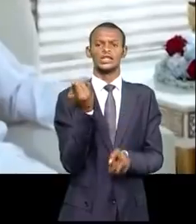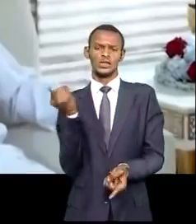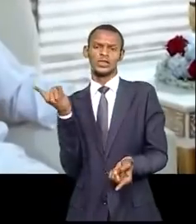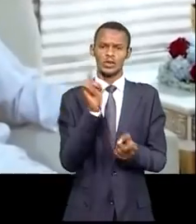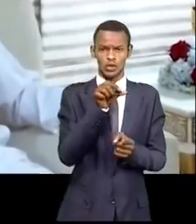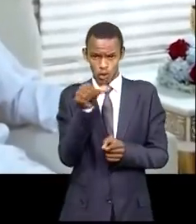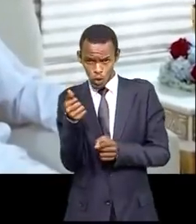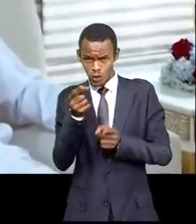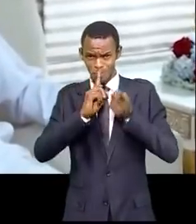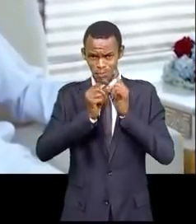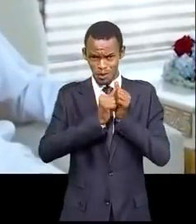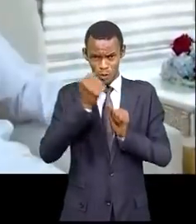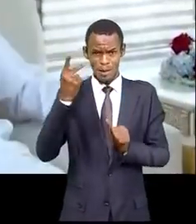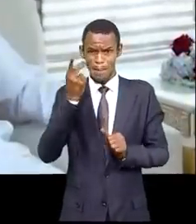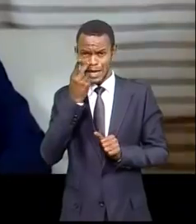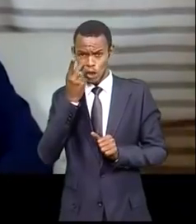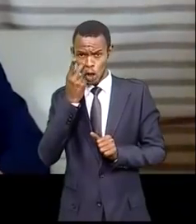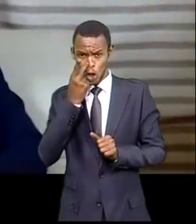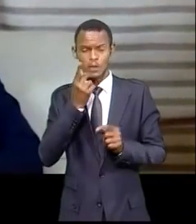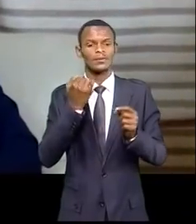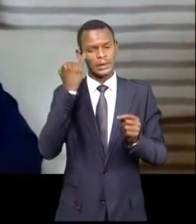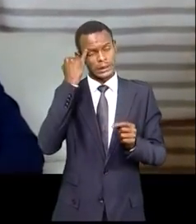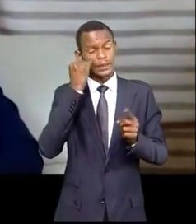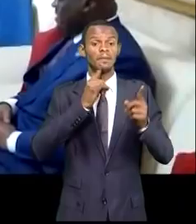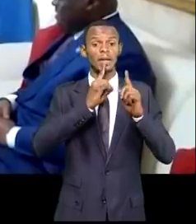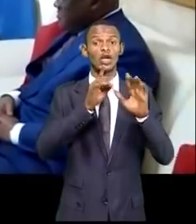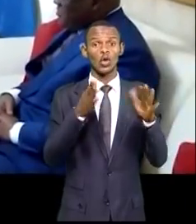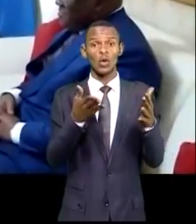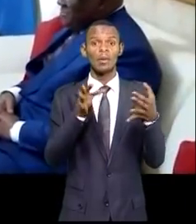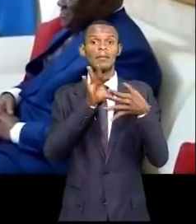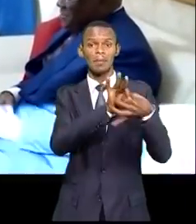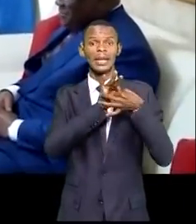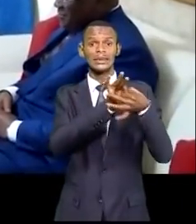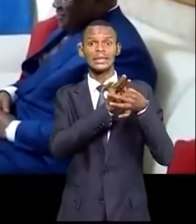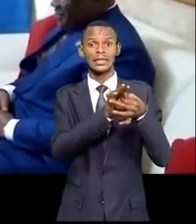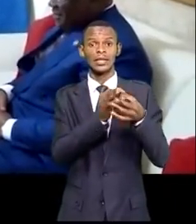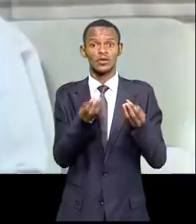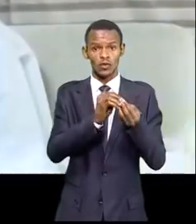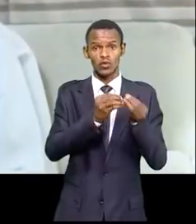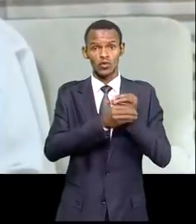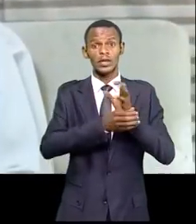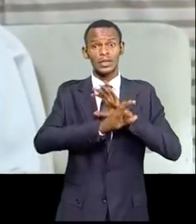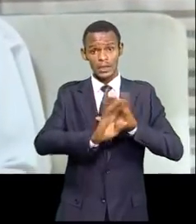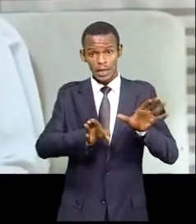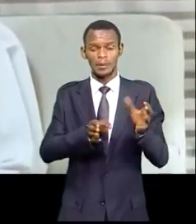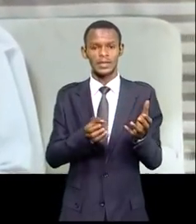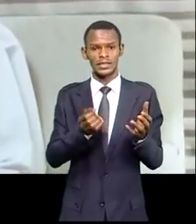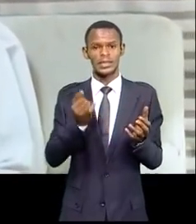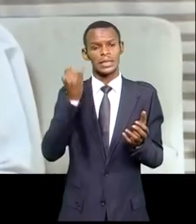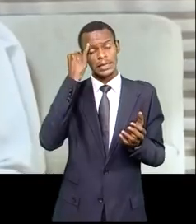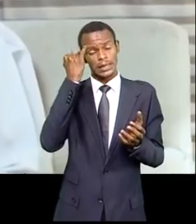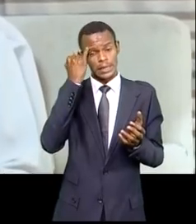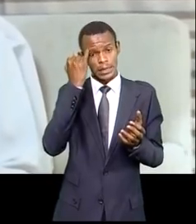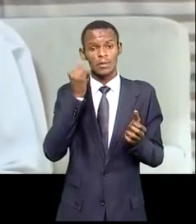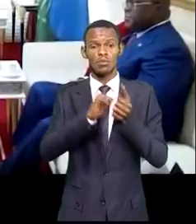possibilité d'un partenariat dans le renforcement de capacités et support dans la mise en valeur des sites greenfield pour le gaz et